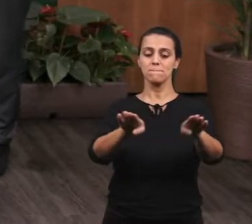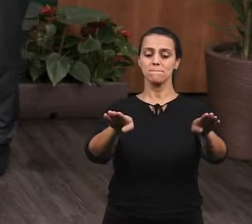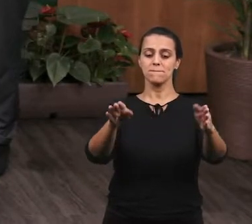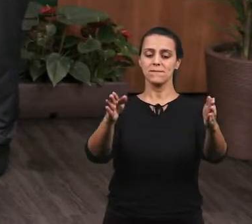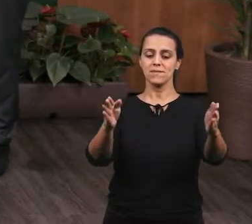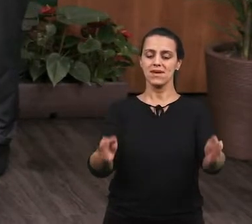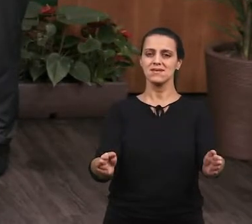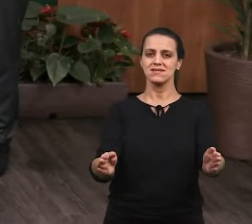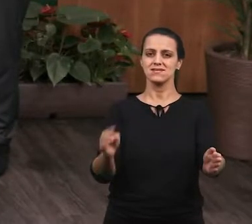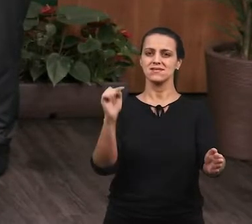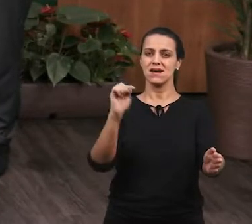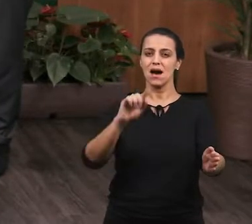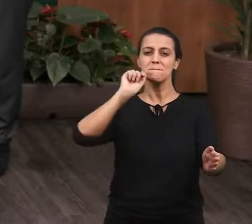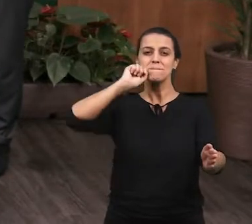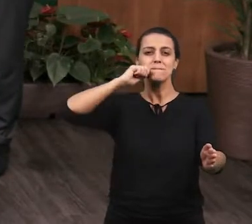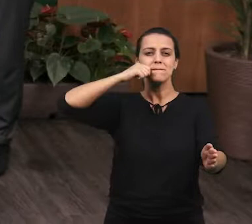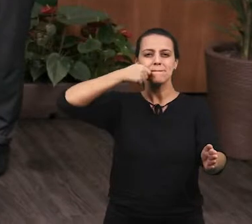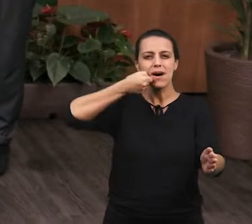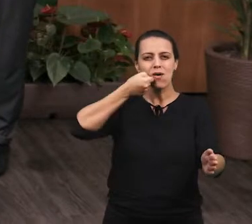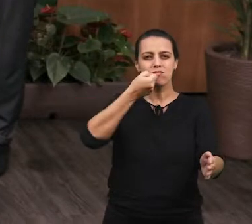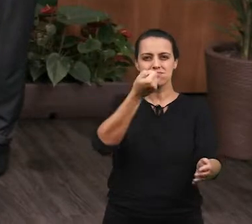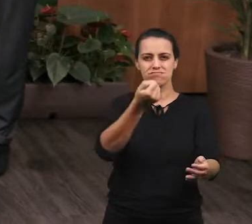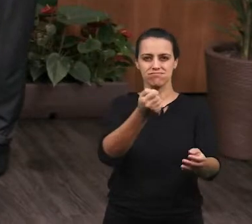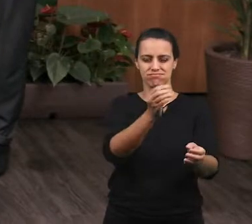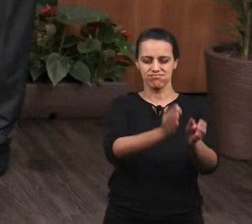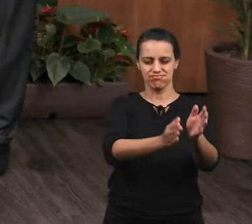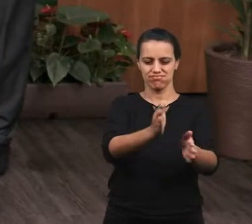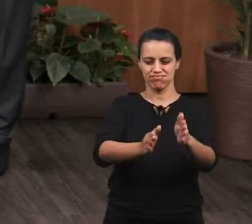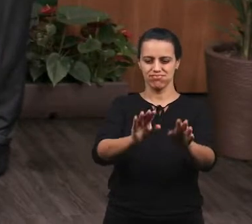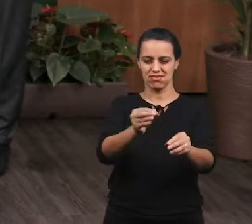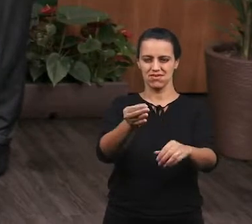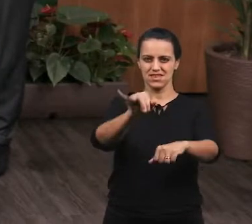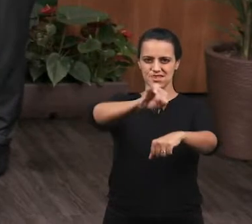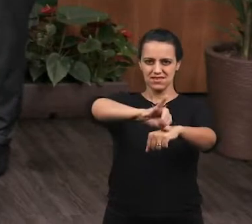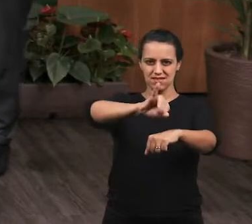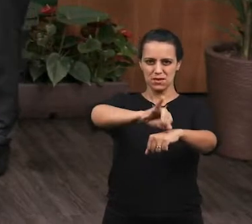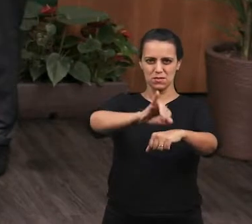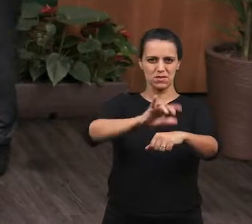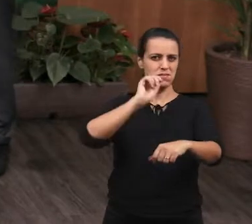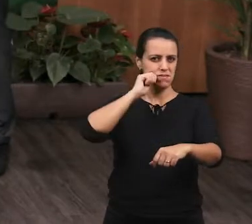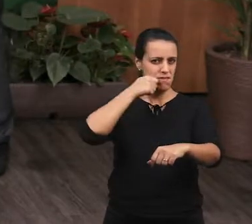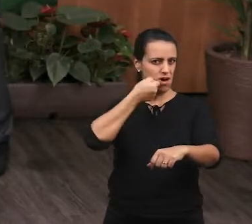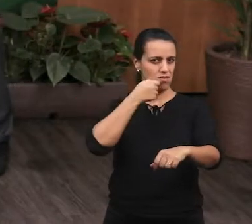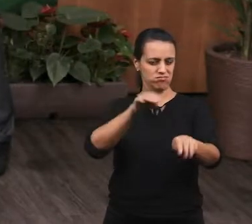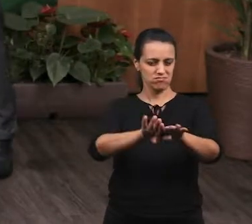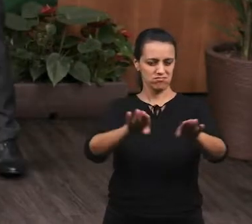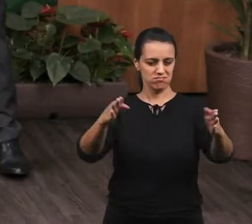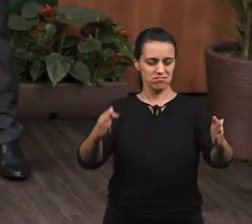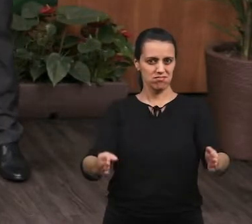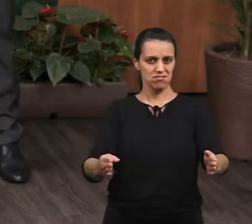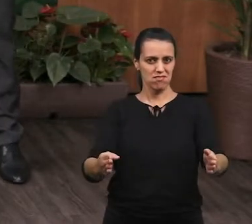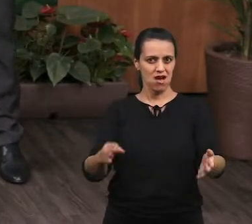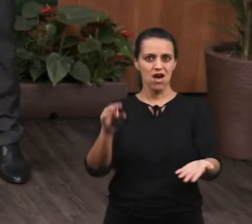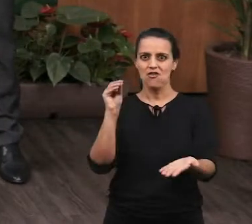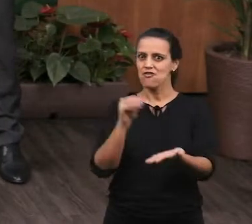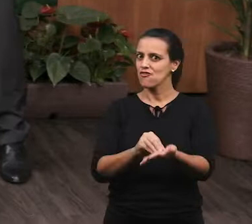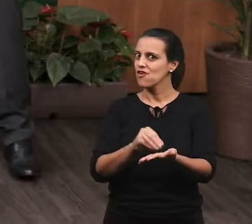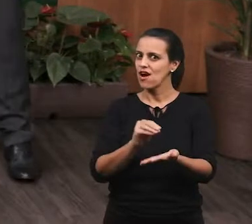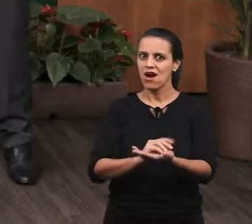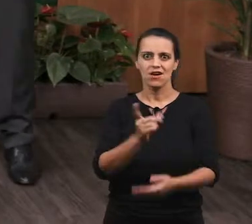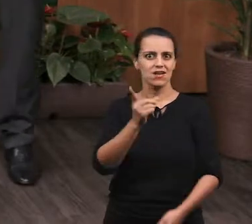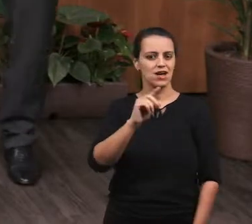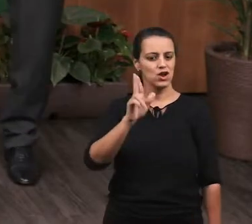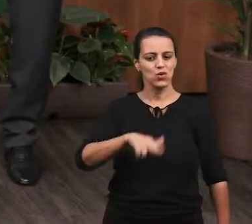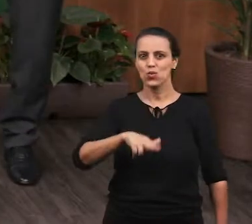стол предложений, стол хлебов предложений. Хлебы предложения, они должны